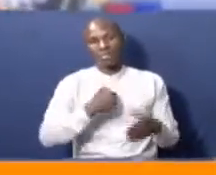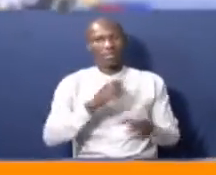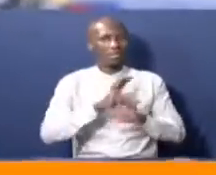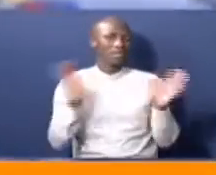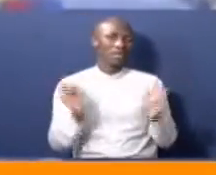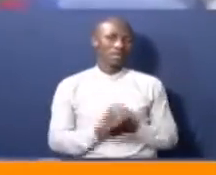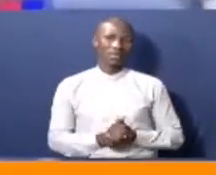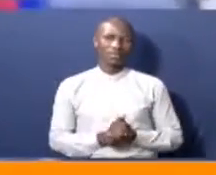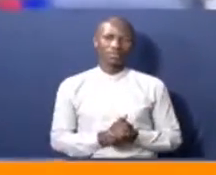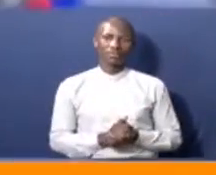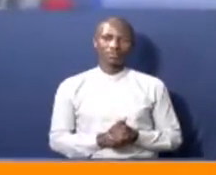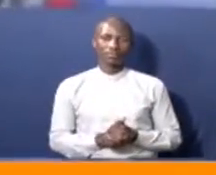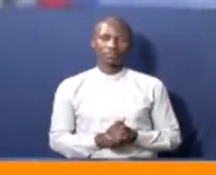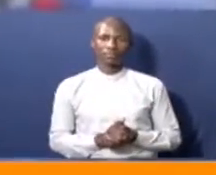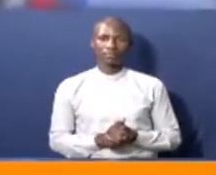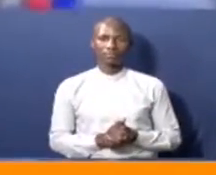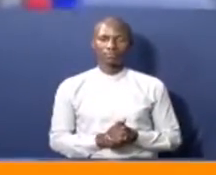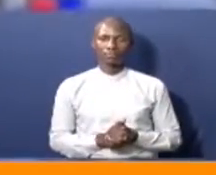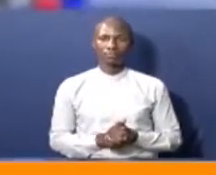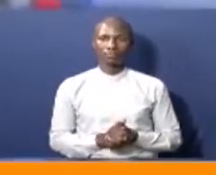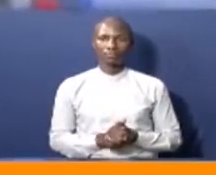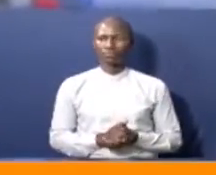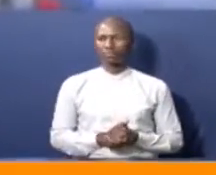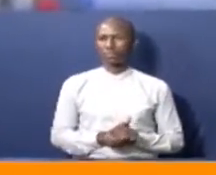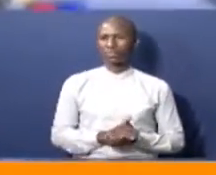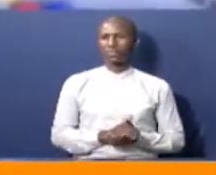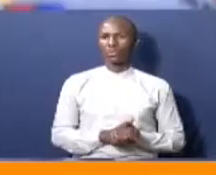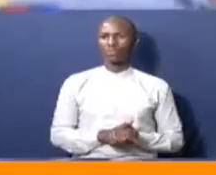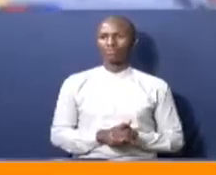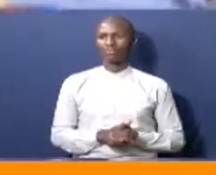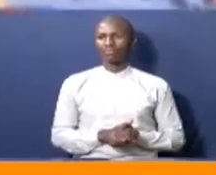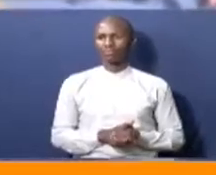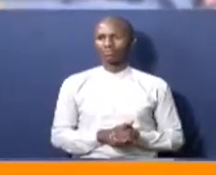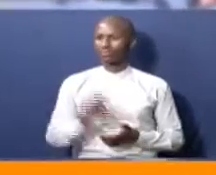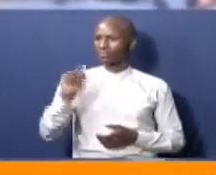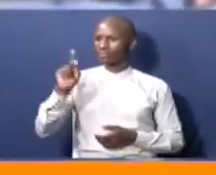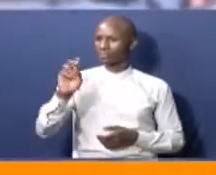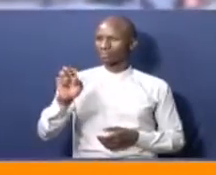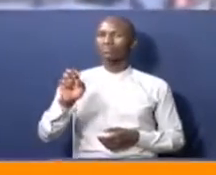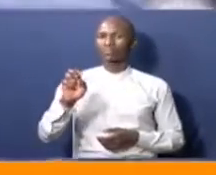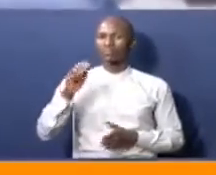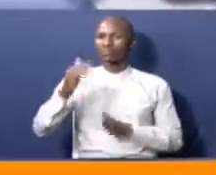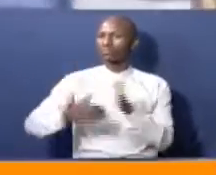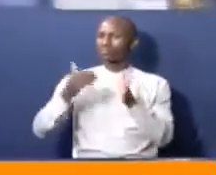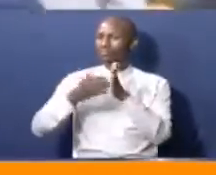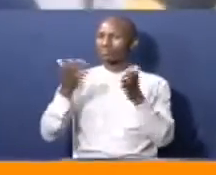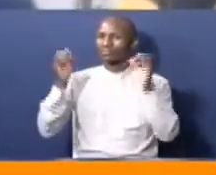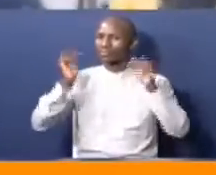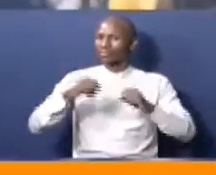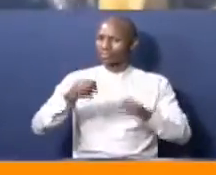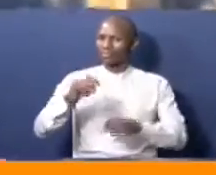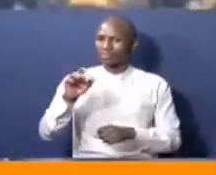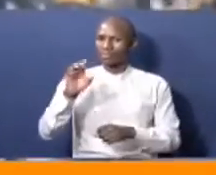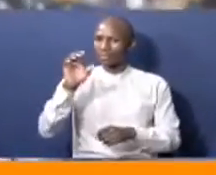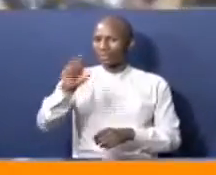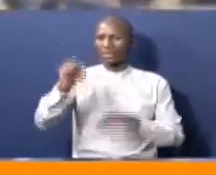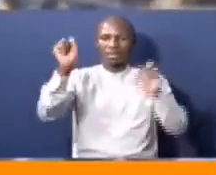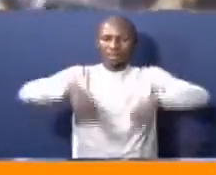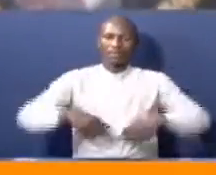Patei shabaki, kwanza hii ni ya Lake Naivasha. Naweza kushika hapa.